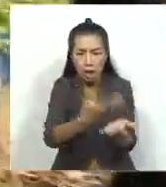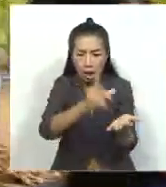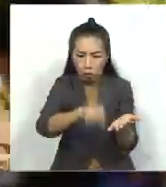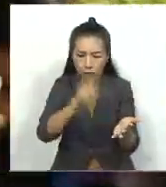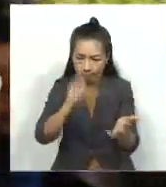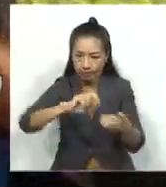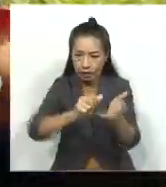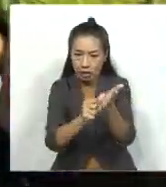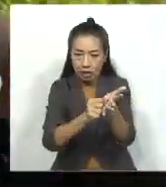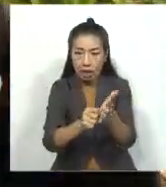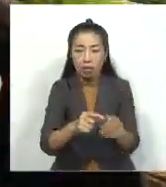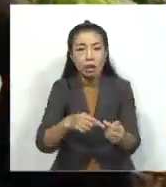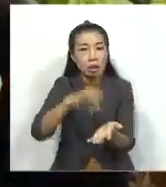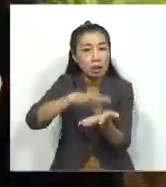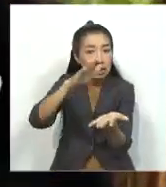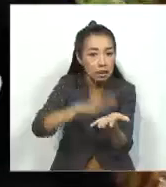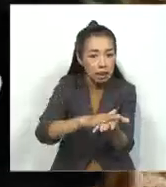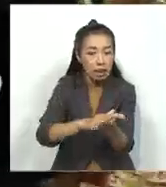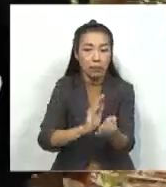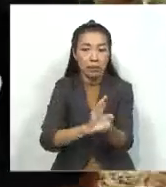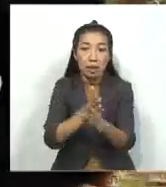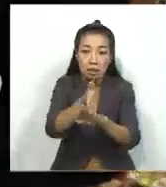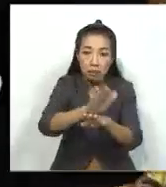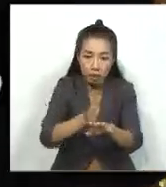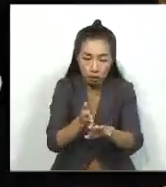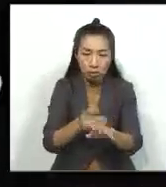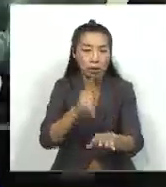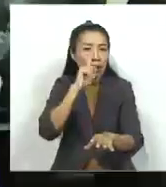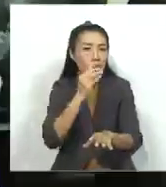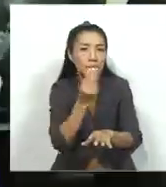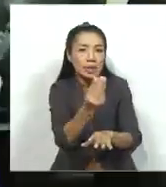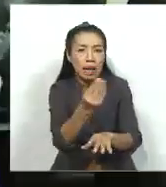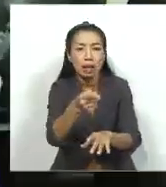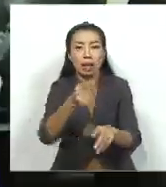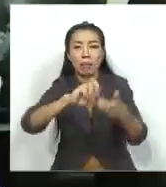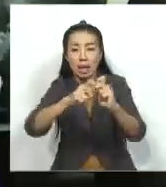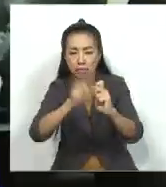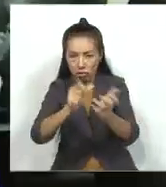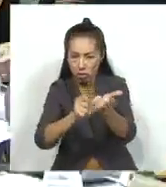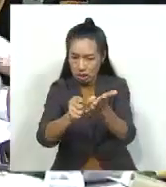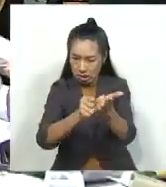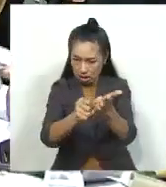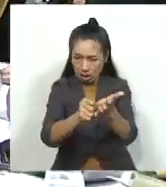พื้นที่เช่นกระเทียมสับปะรดลำไยอย่างเป็นระบบให้ยั่งยืนและ